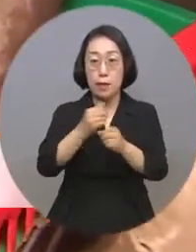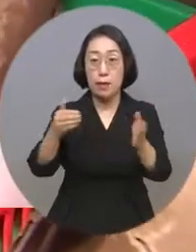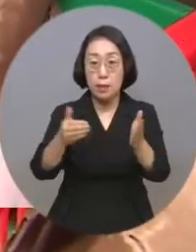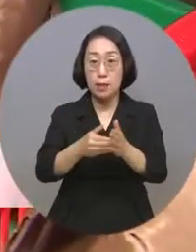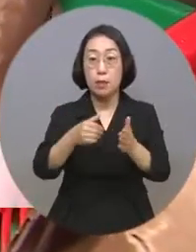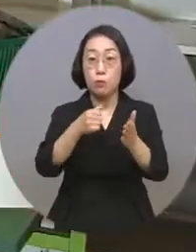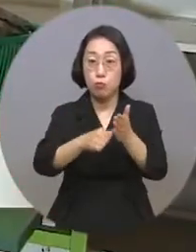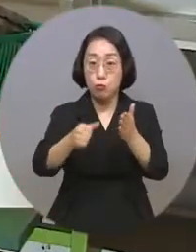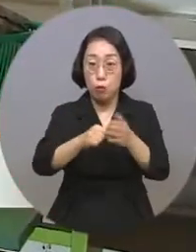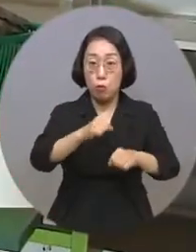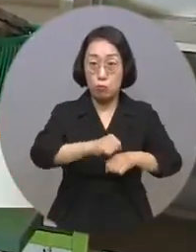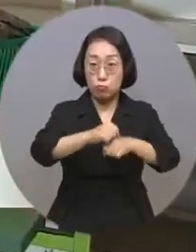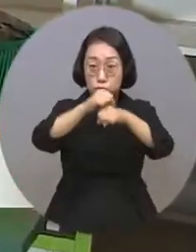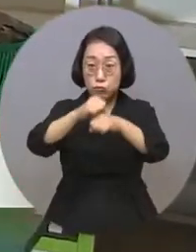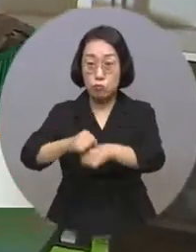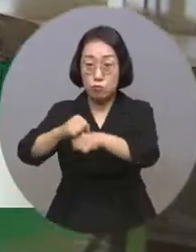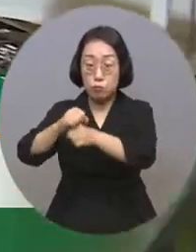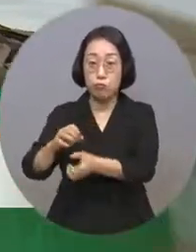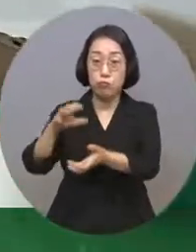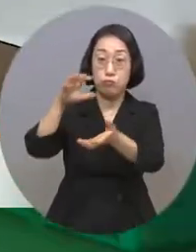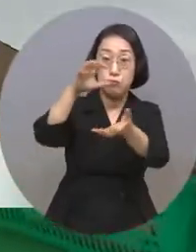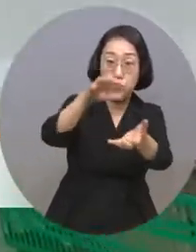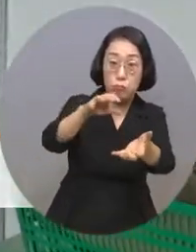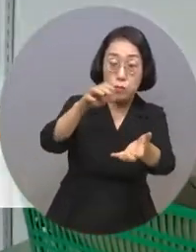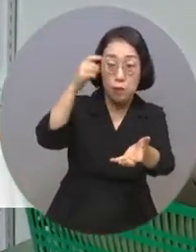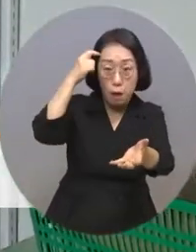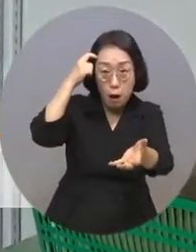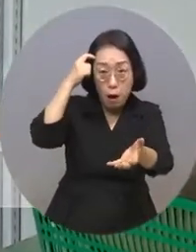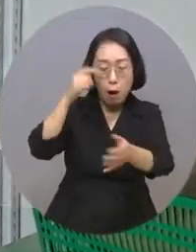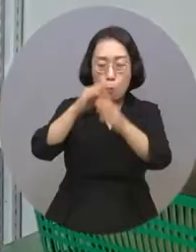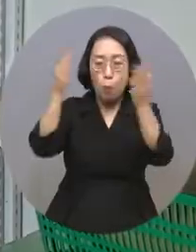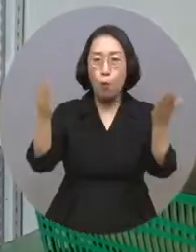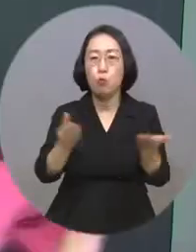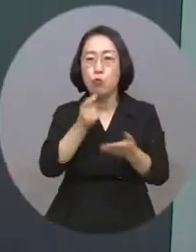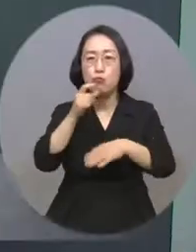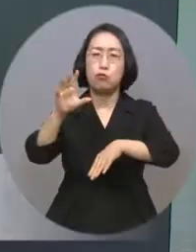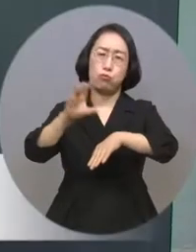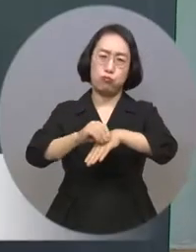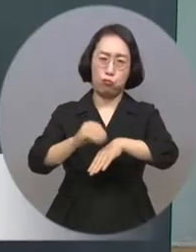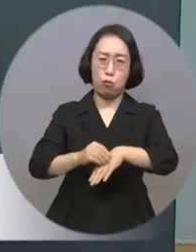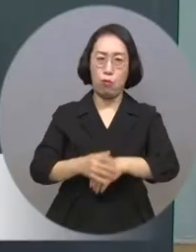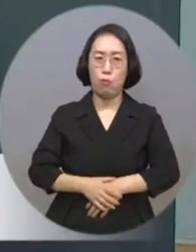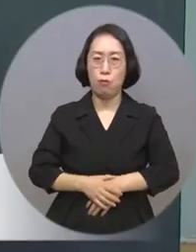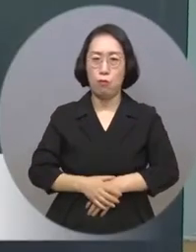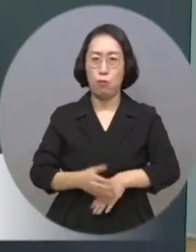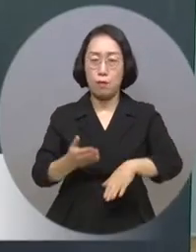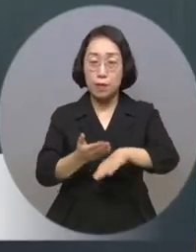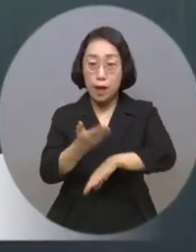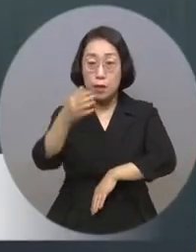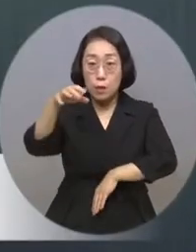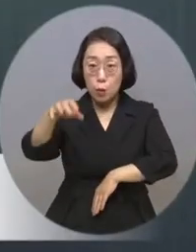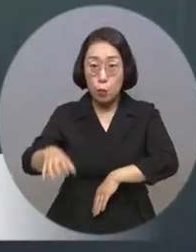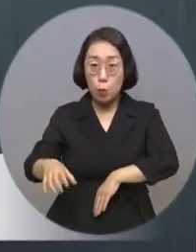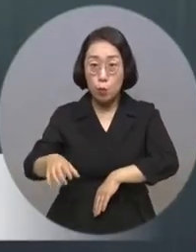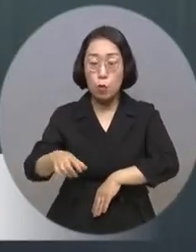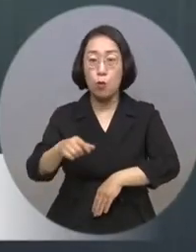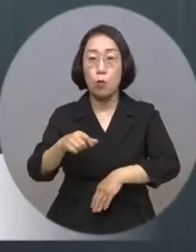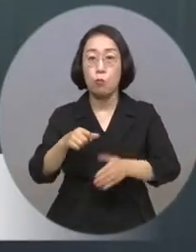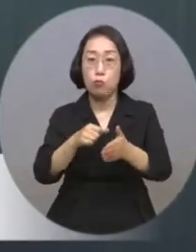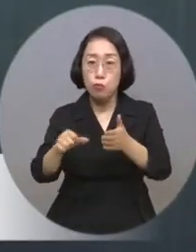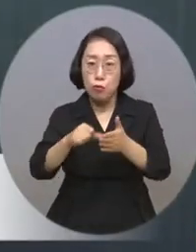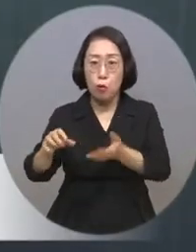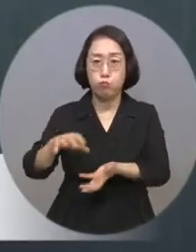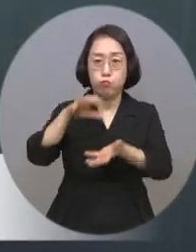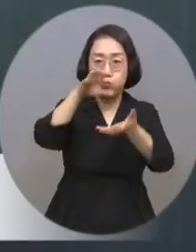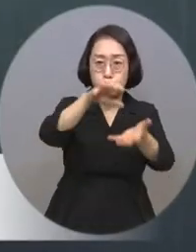들어차면서 납품을 기다리던 물품들이 모두 침수된 상황입니다. 다른 작업장에 있는 물량들을 올리지 못해가지고